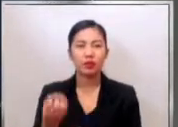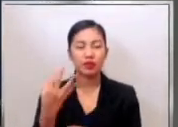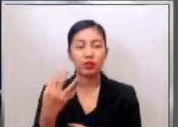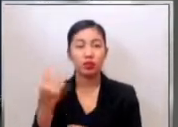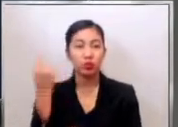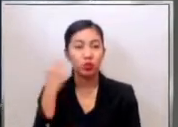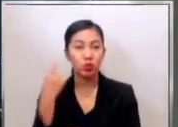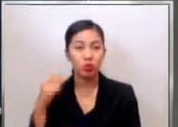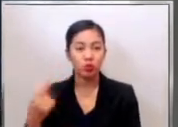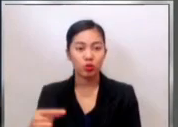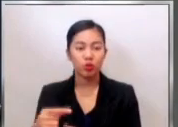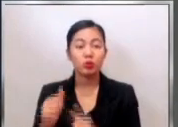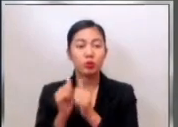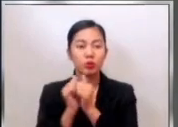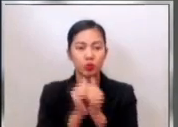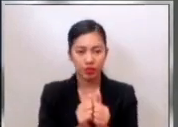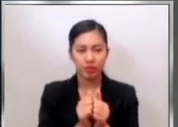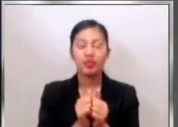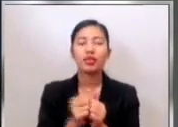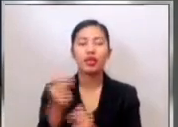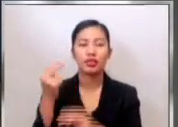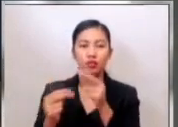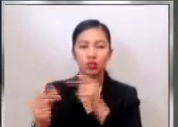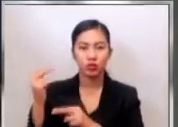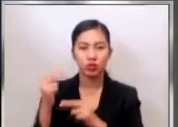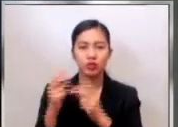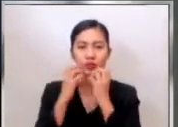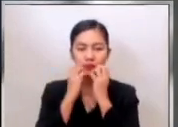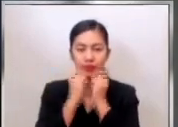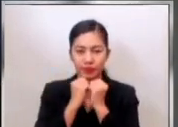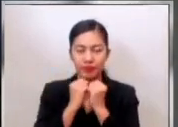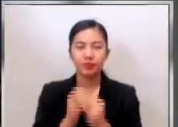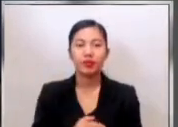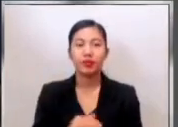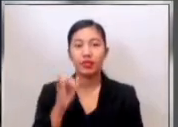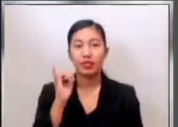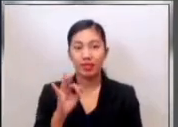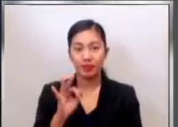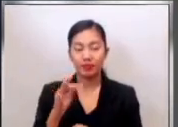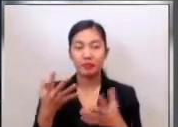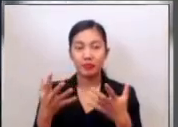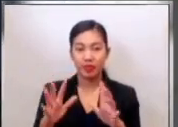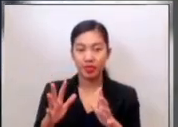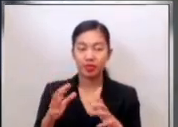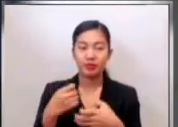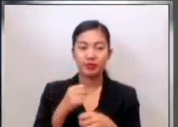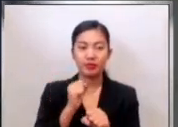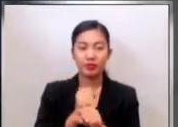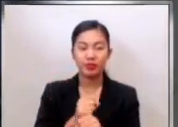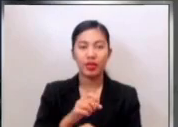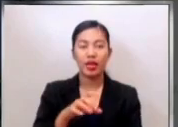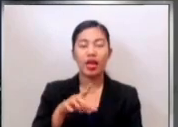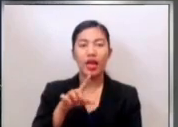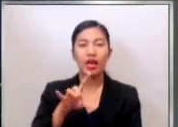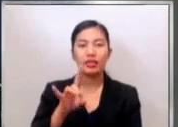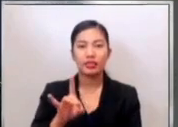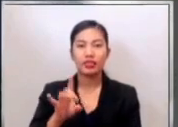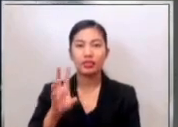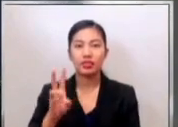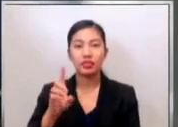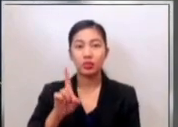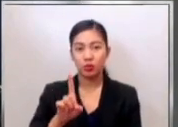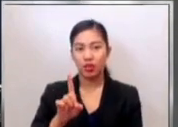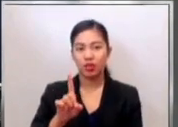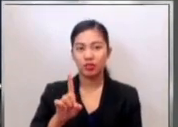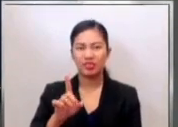nakakabit na kasaysayan dito. Dahil kung na-mint ito noong 1861, abay nauna pa itong ginawa kesa himagsikan